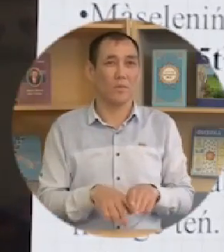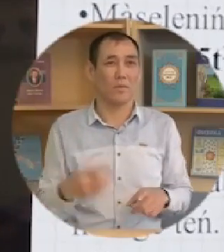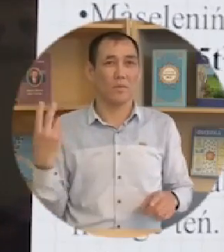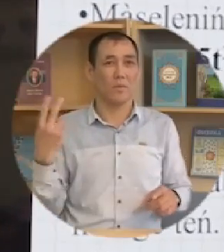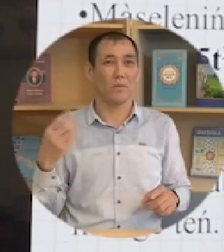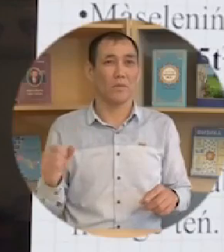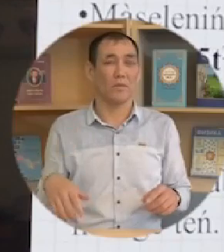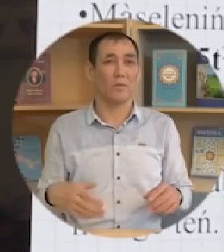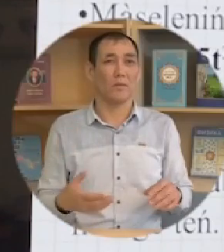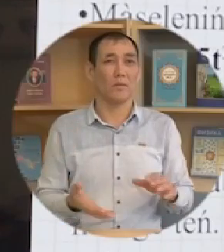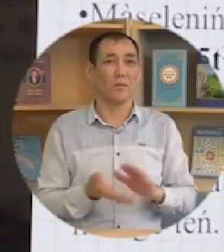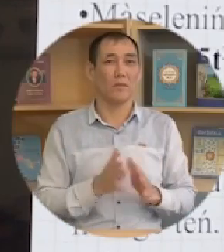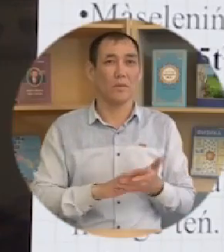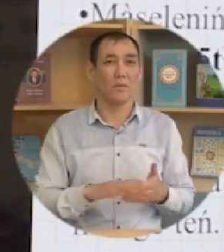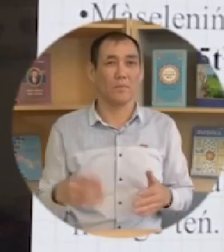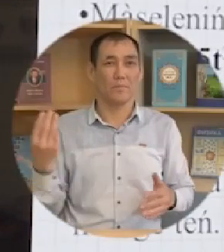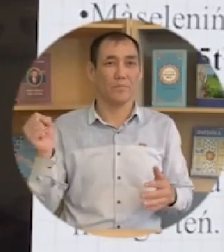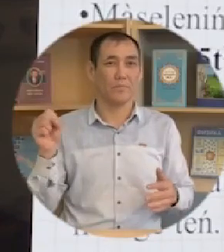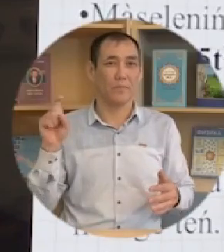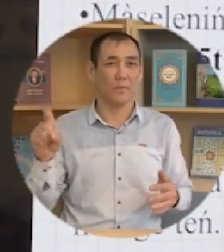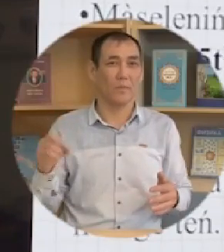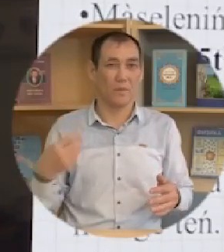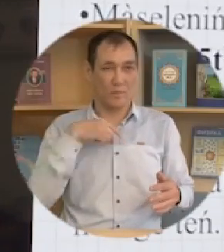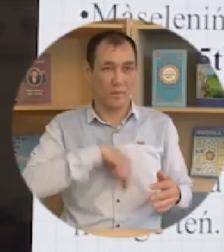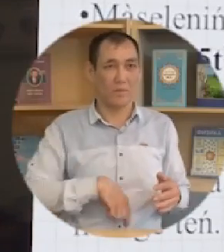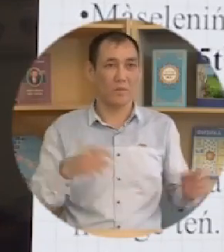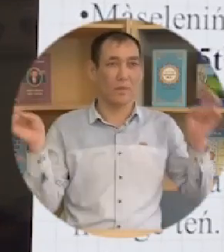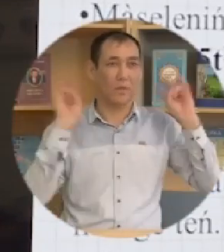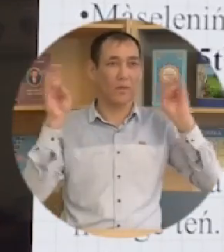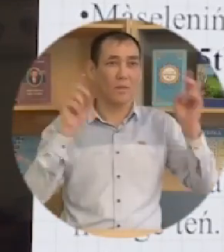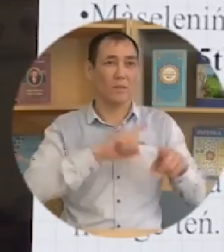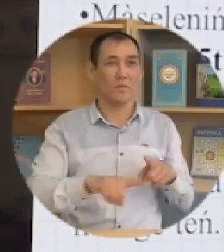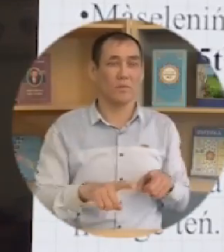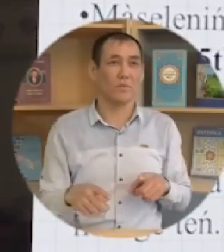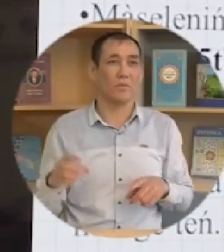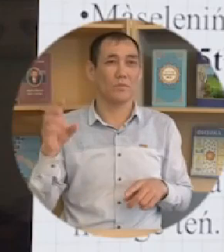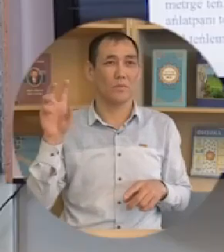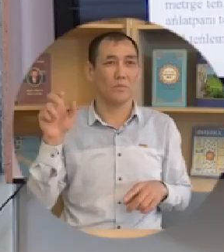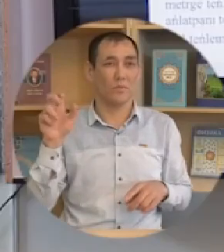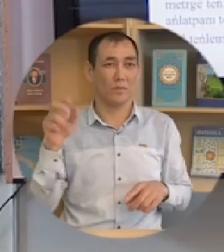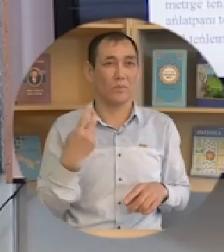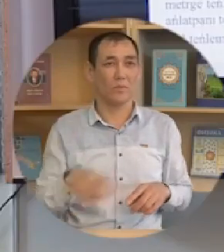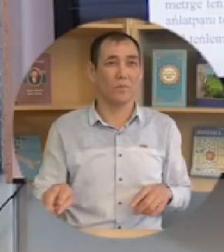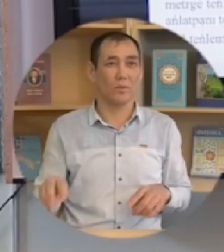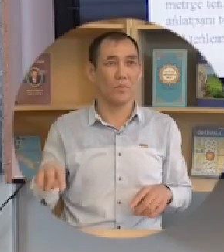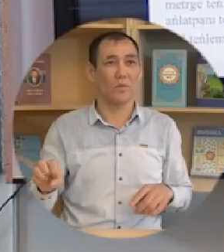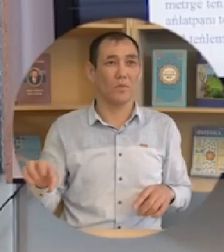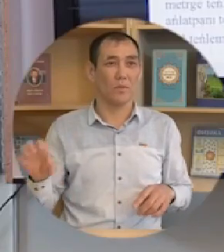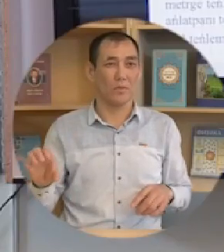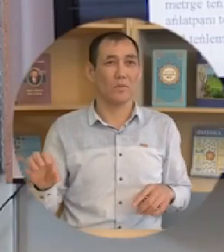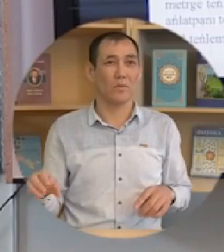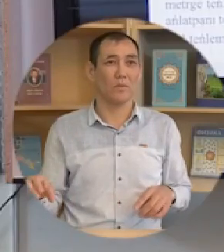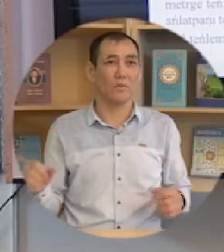Екінші жақтан шахтаның тереңлігін сес тезлігі 320 метр